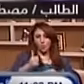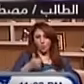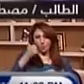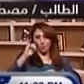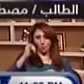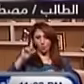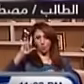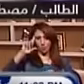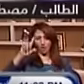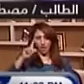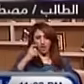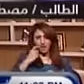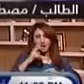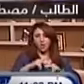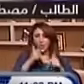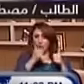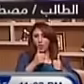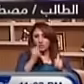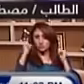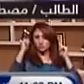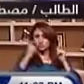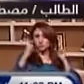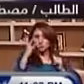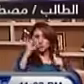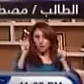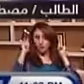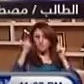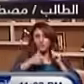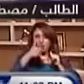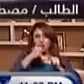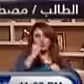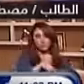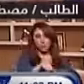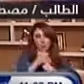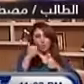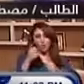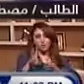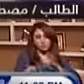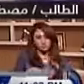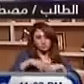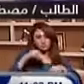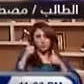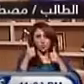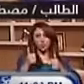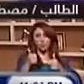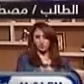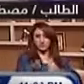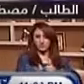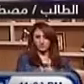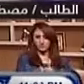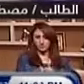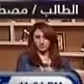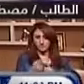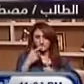عامله زي اكاديميه خان، وجايز ان شاركتهم ووصلتهم بالوزاره ووصلت كذا واحد بالوزاره.